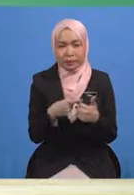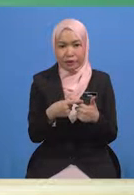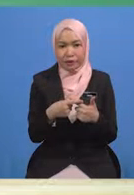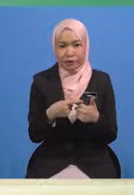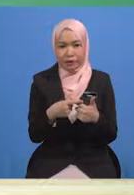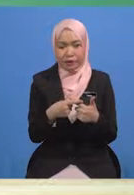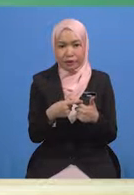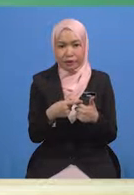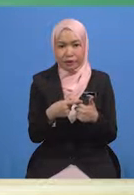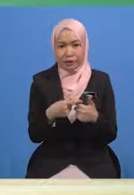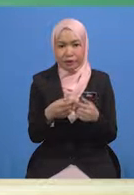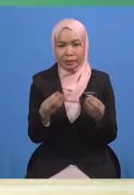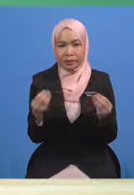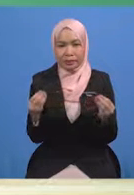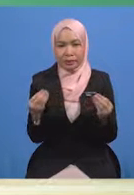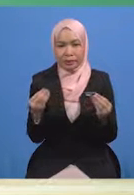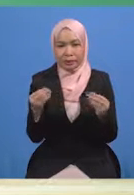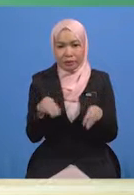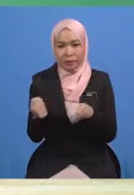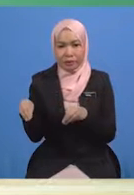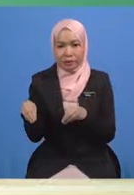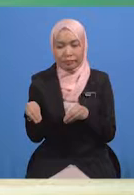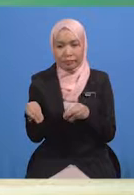Gambar kedua, tanah kebun.